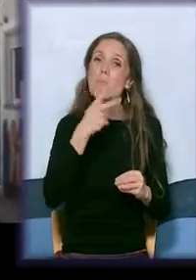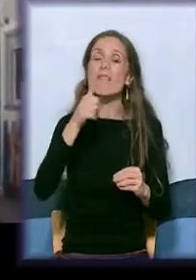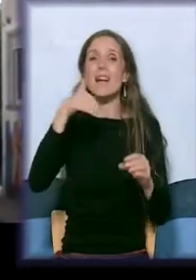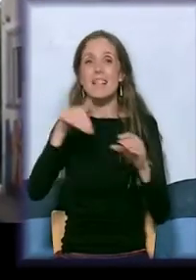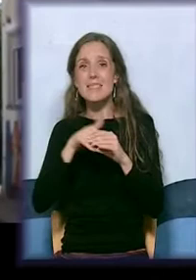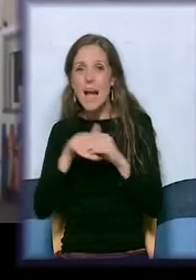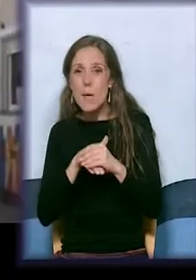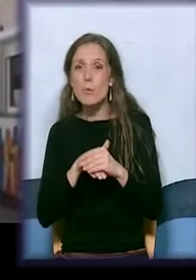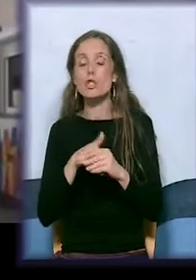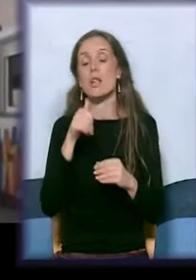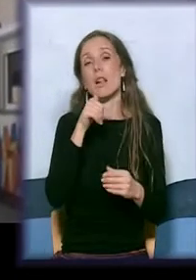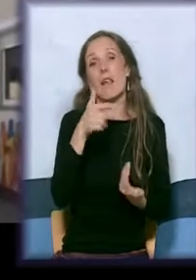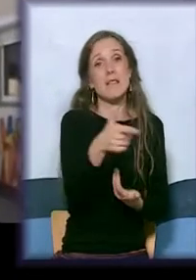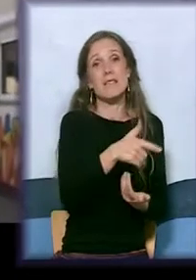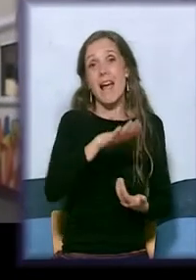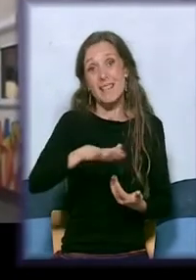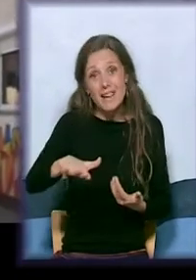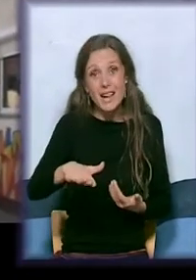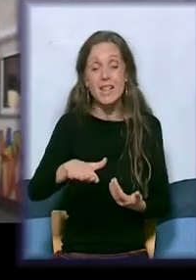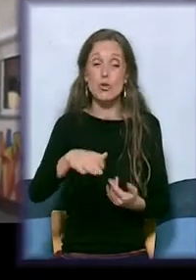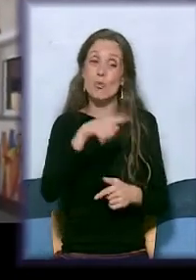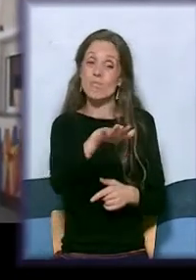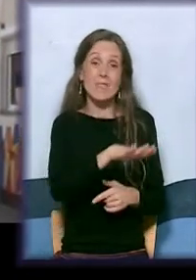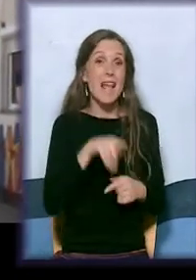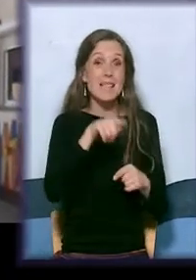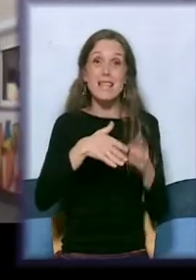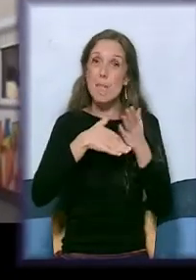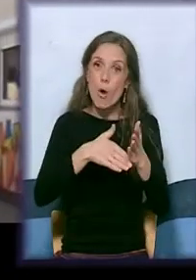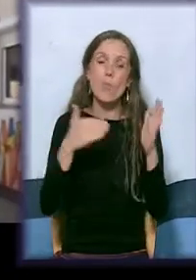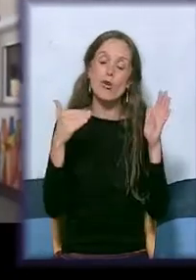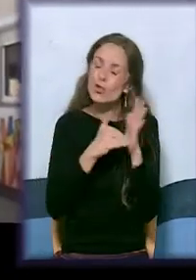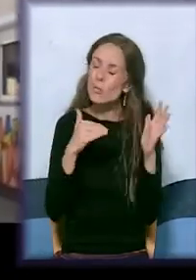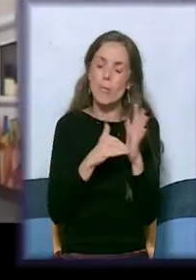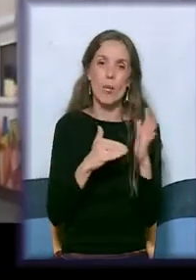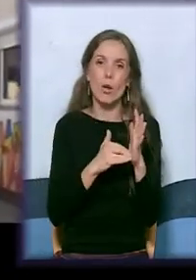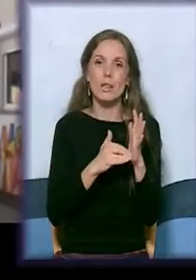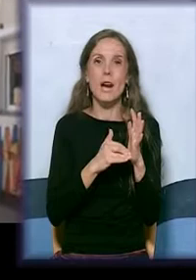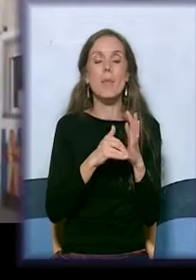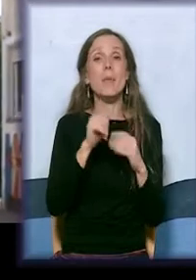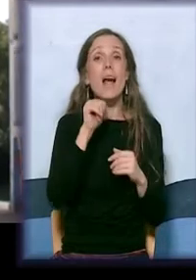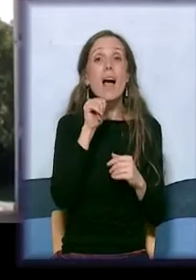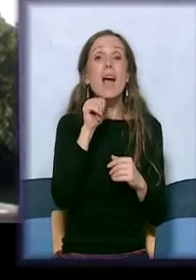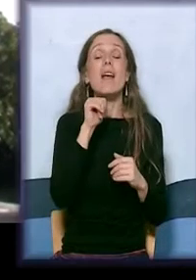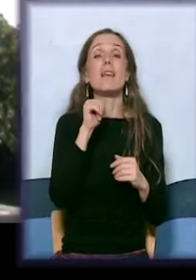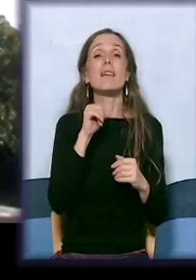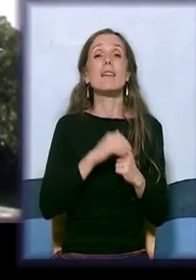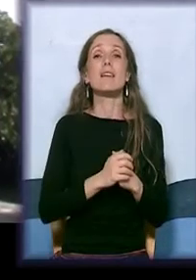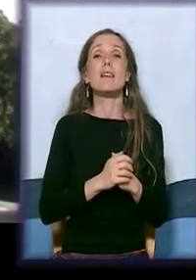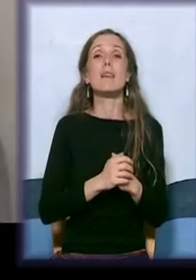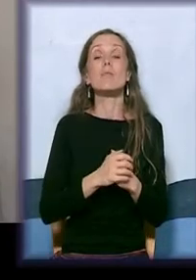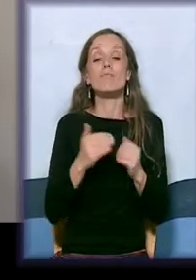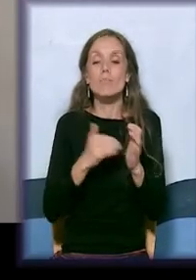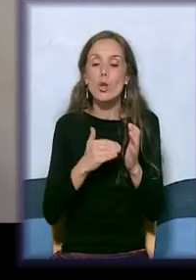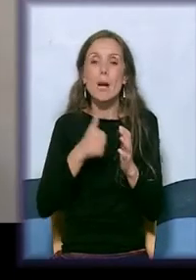za svoju decu kojima je ta pomoć neophodna, a ta pomoć je generalno neophodna i samom i